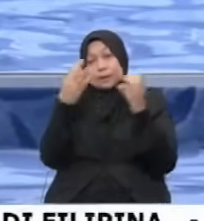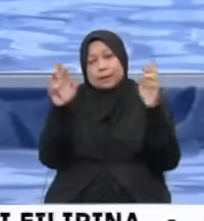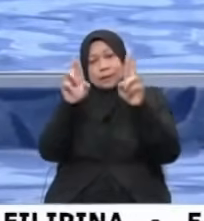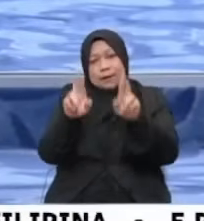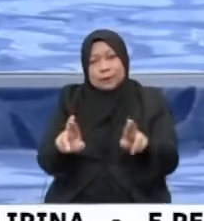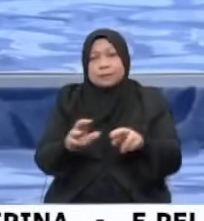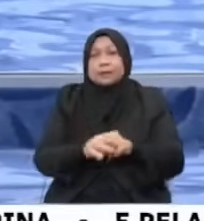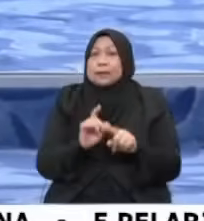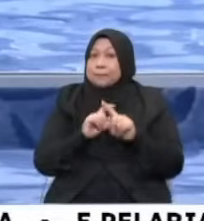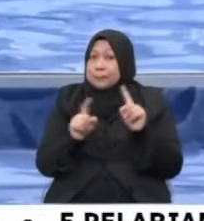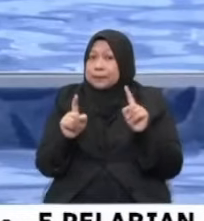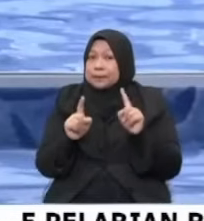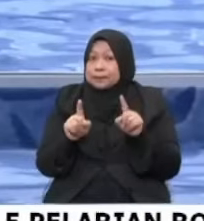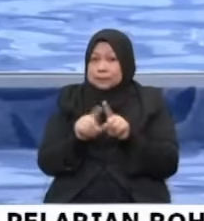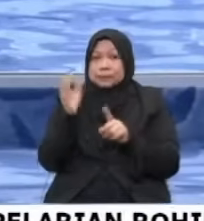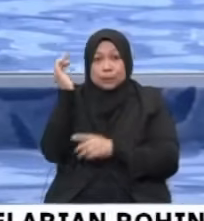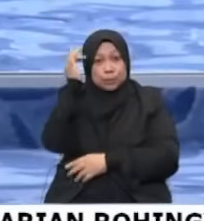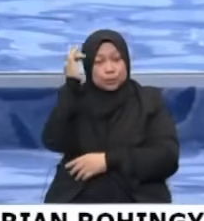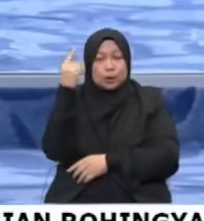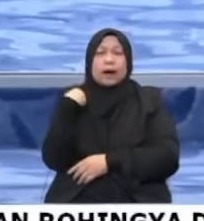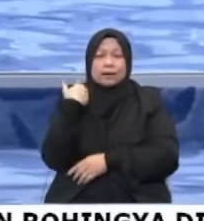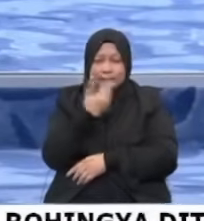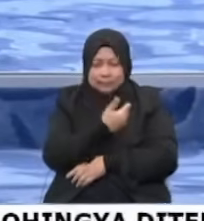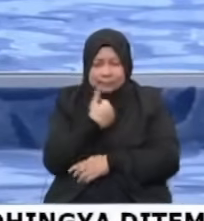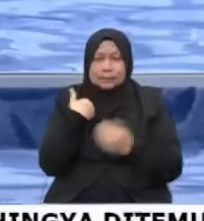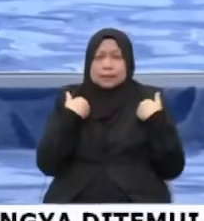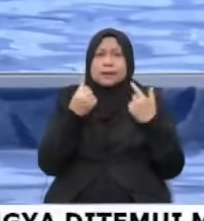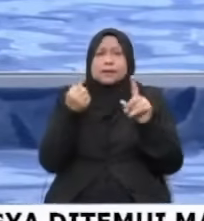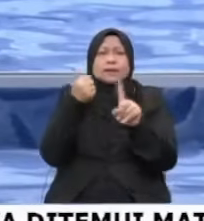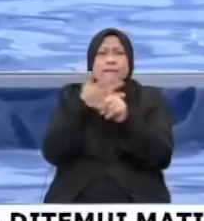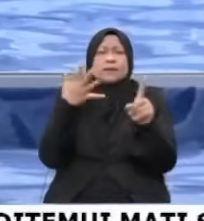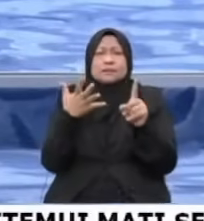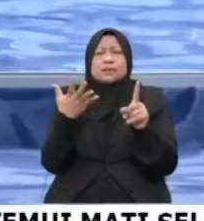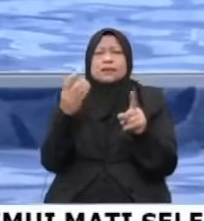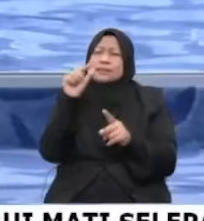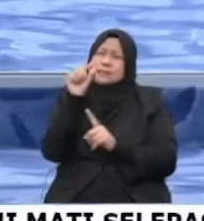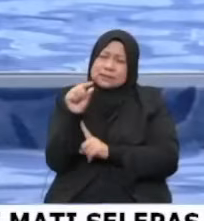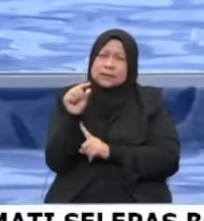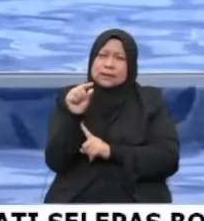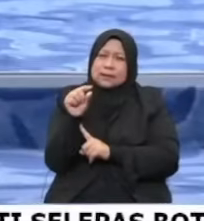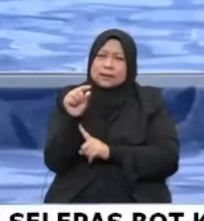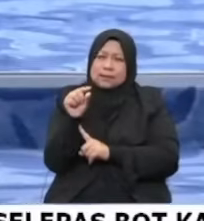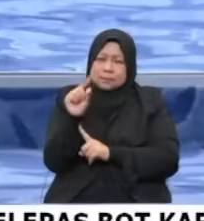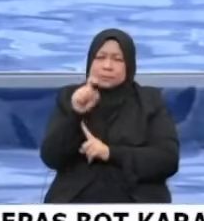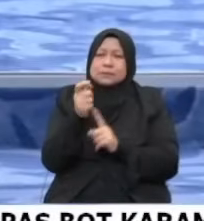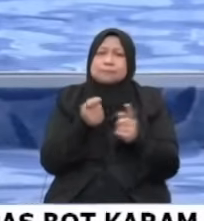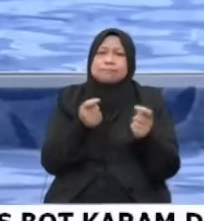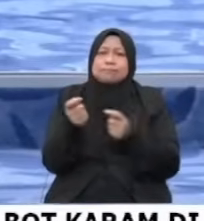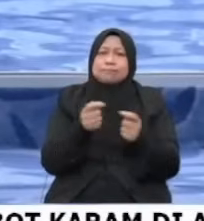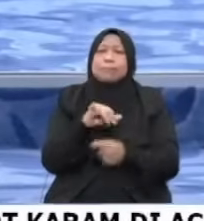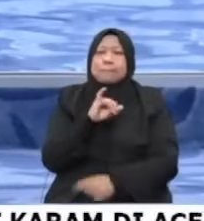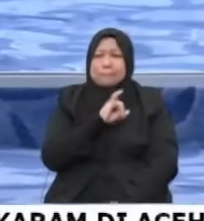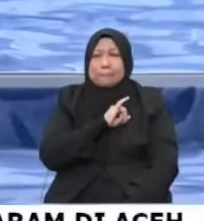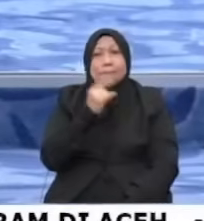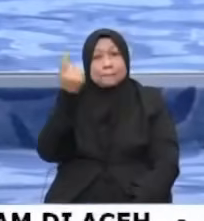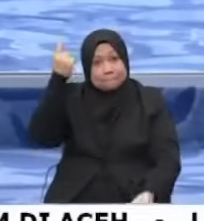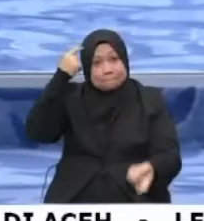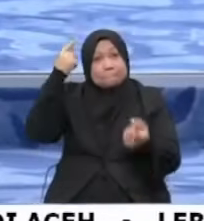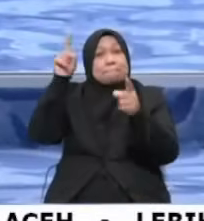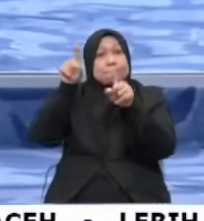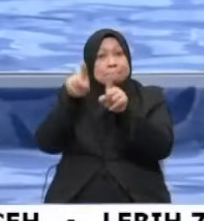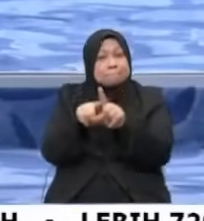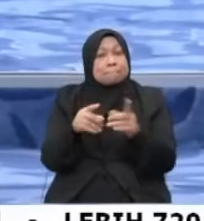rakyat tetapi seperti kita tahu ada kesan sampingan kecilan yang mesti dikawal saya setuju